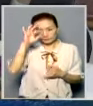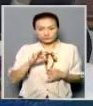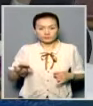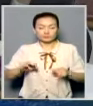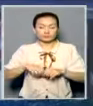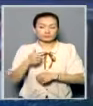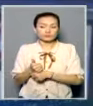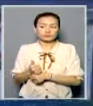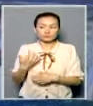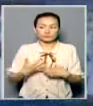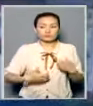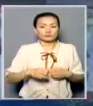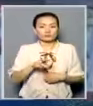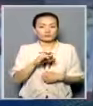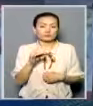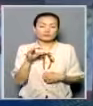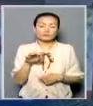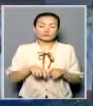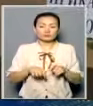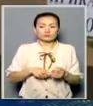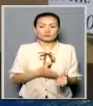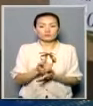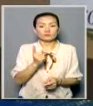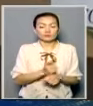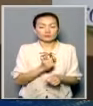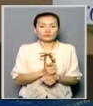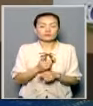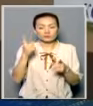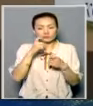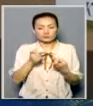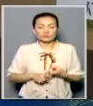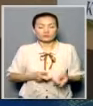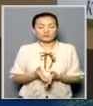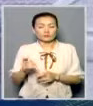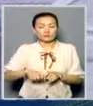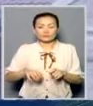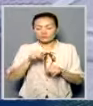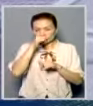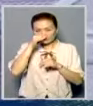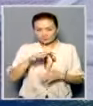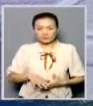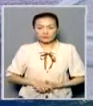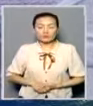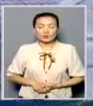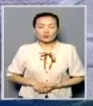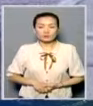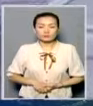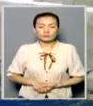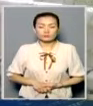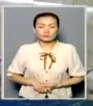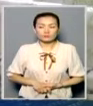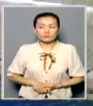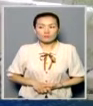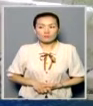Республикасы президентінің шағын және микро кәсіпкерлікті тексеруге тыйым салған мораторийіне байланысты қадағалау жүргізе алмайды. Көптеген бос